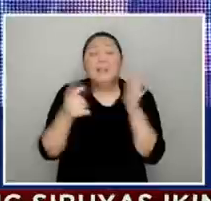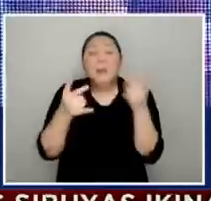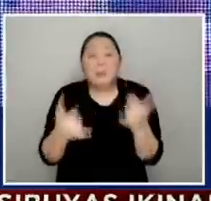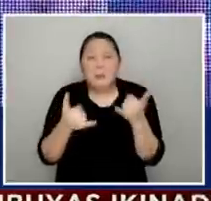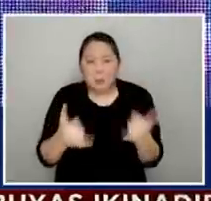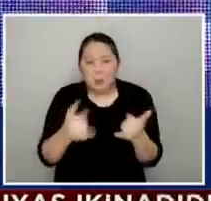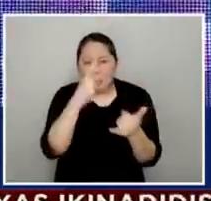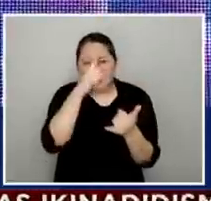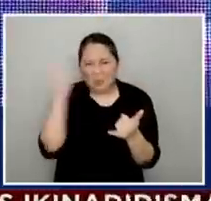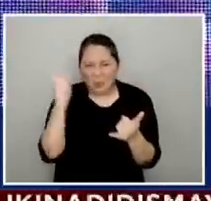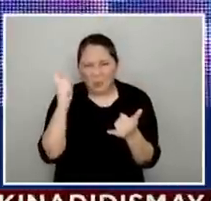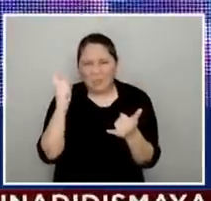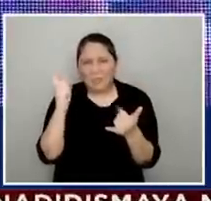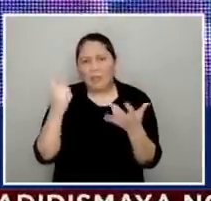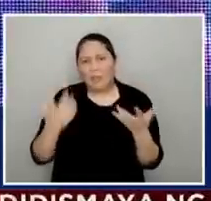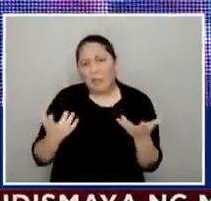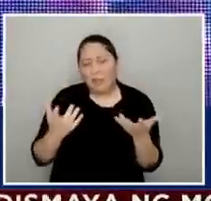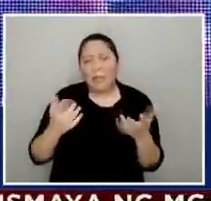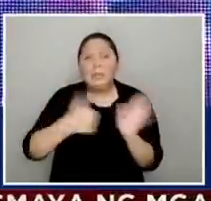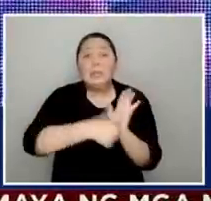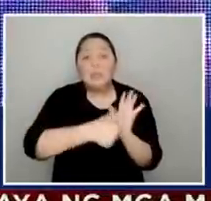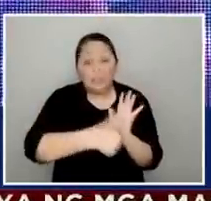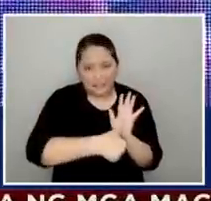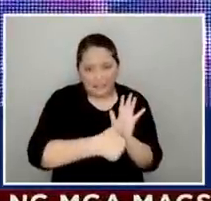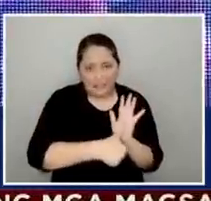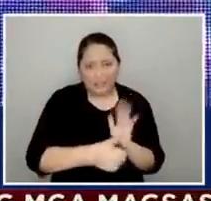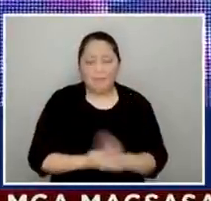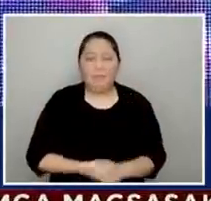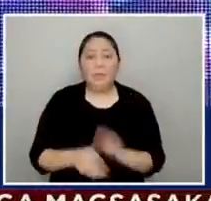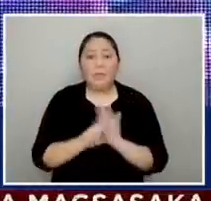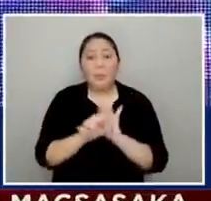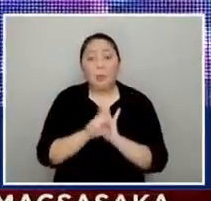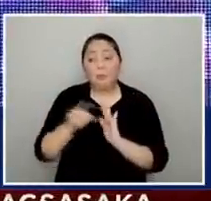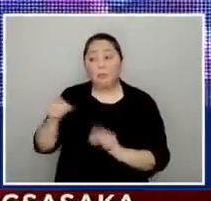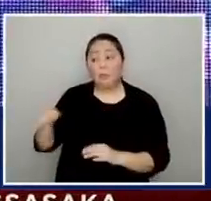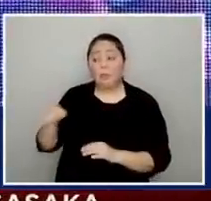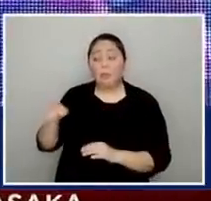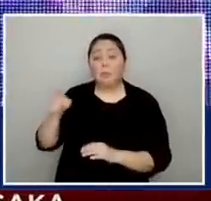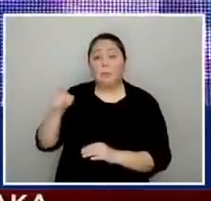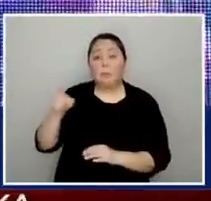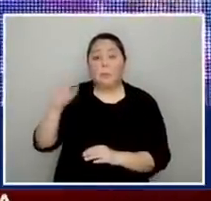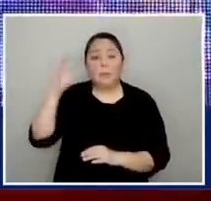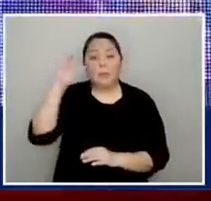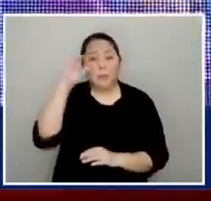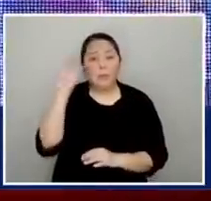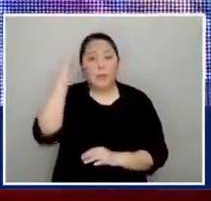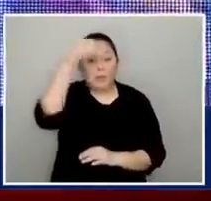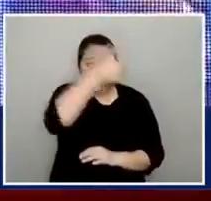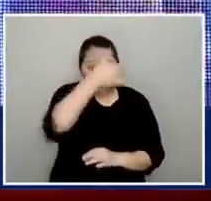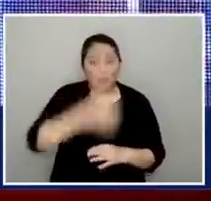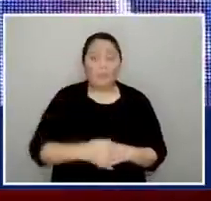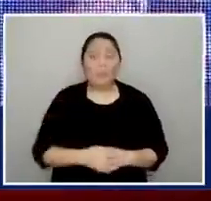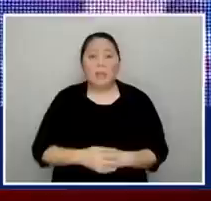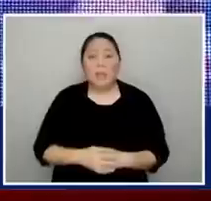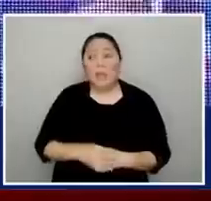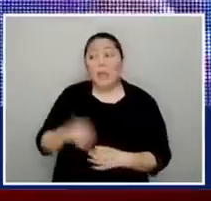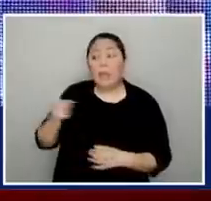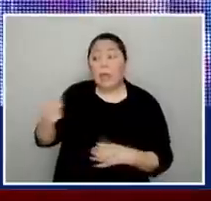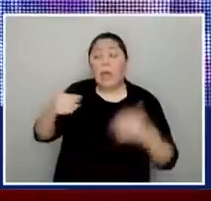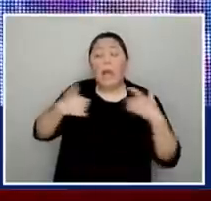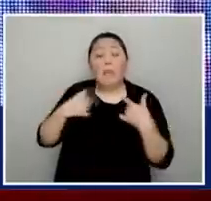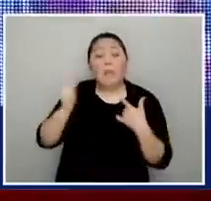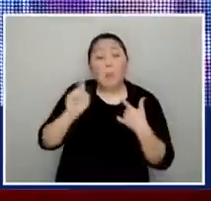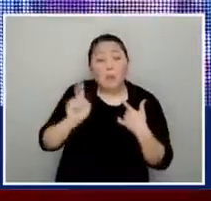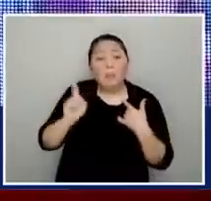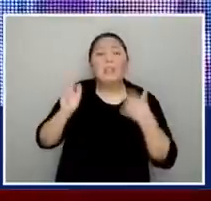ban. Kung ayuda, kung social services ang ating titingnan, bakit ay pasasakop sa election ban? Ano, gugutumin natin yung